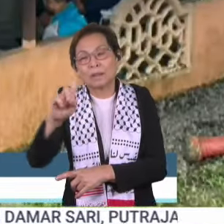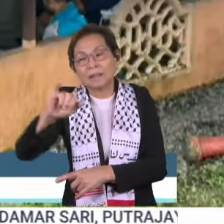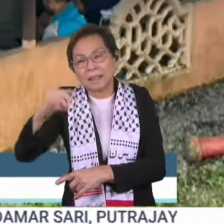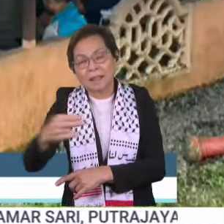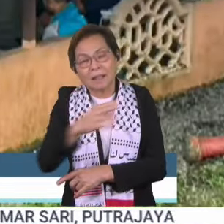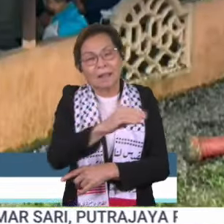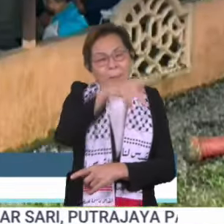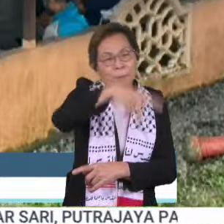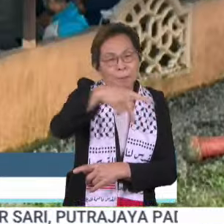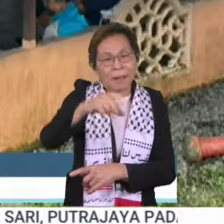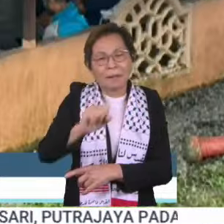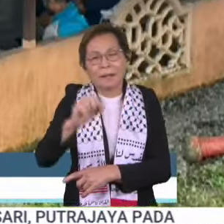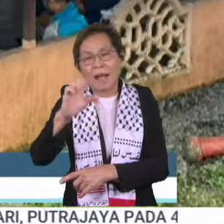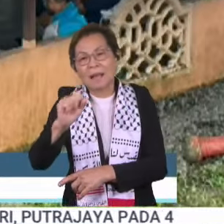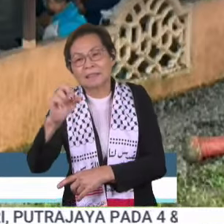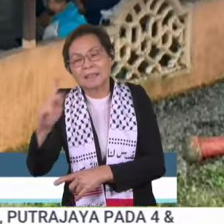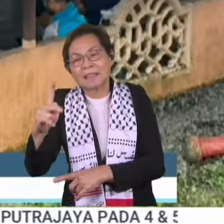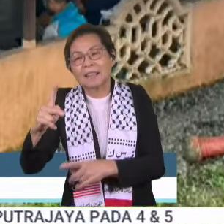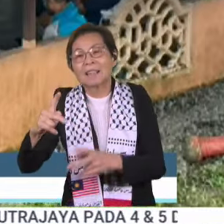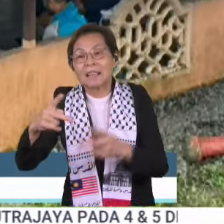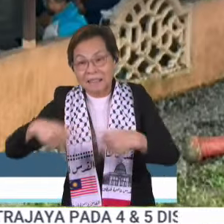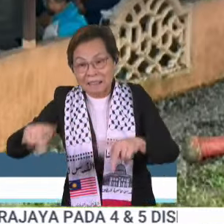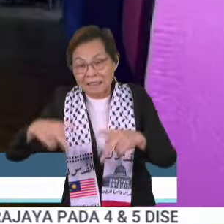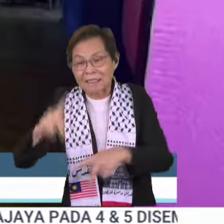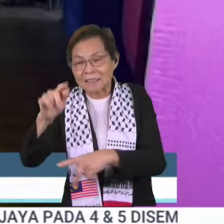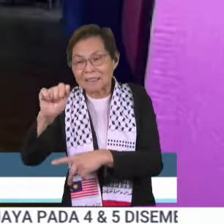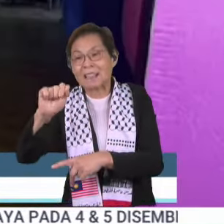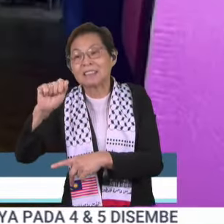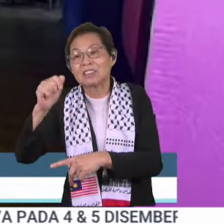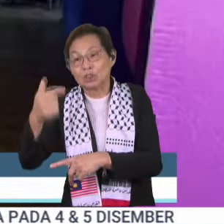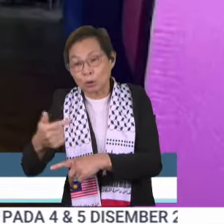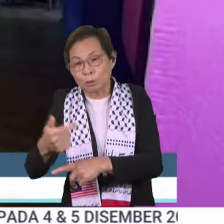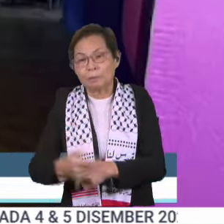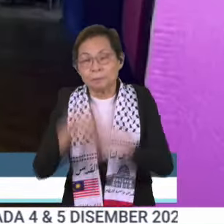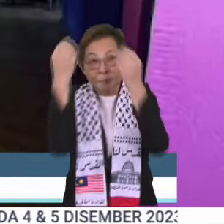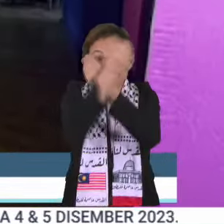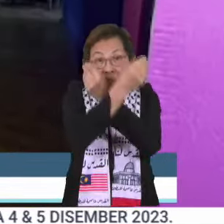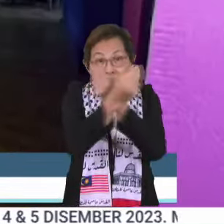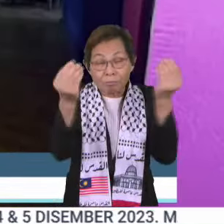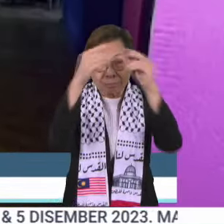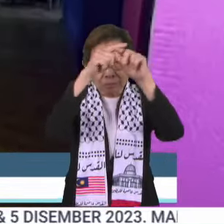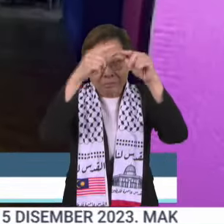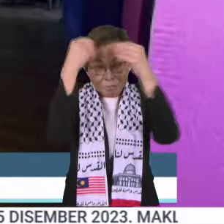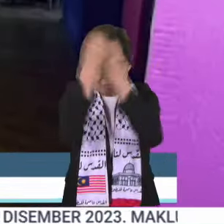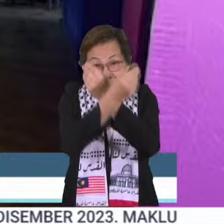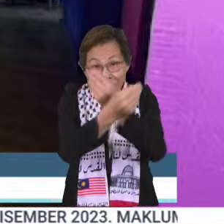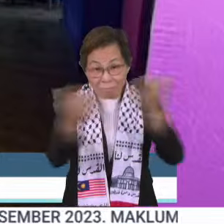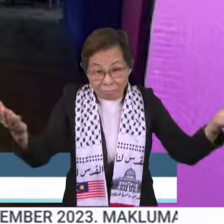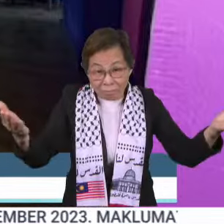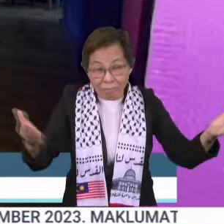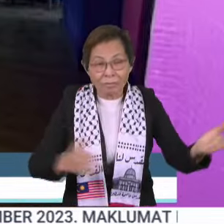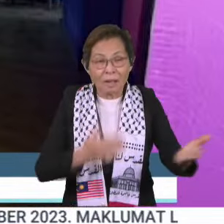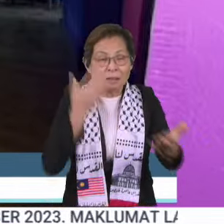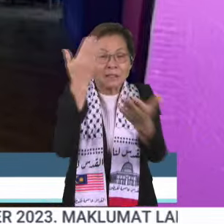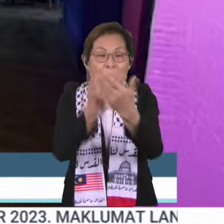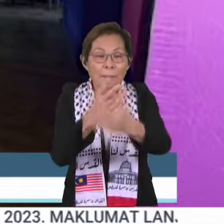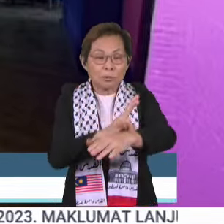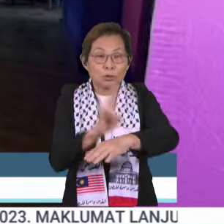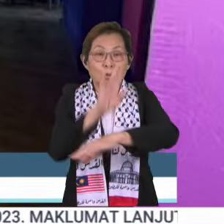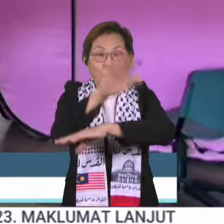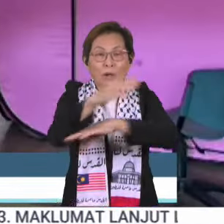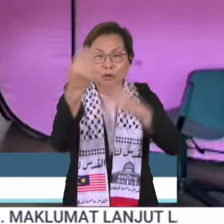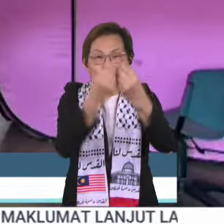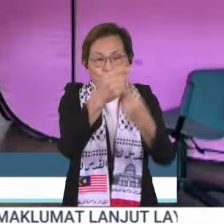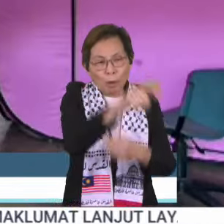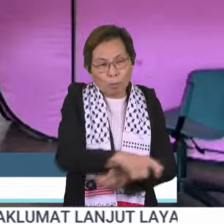dan ppssk kedai Tanjung menurut portal info bencana banjir JKM setakat pukul 7 petang tadi jumlah penduduk